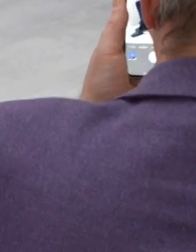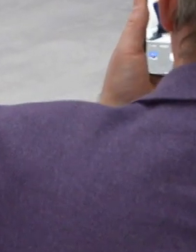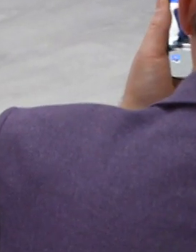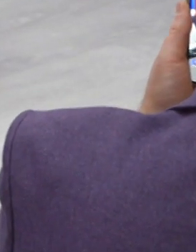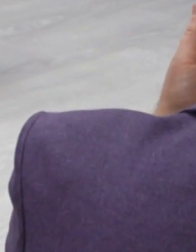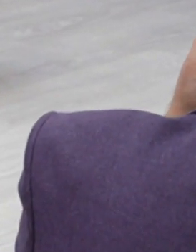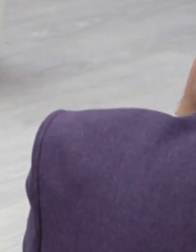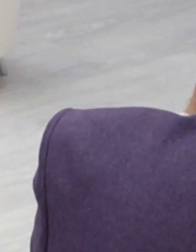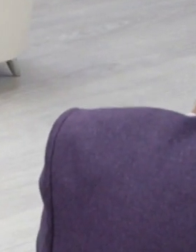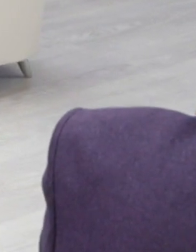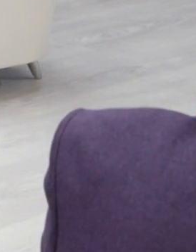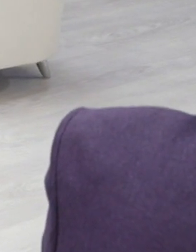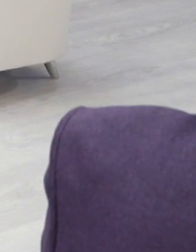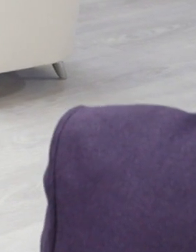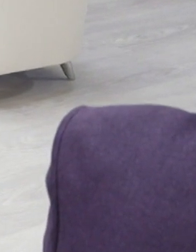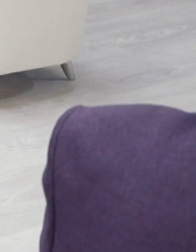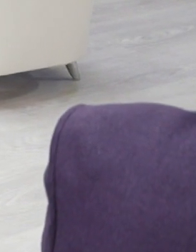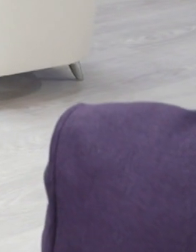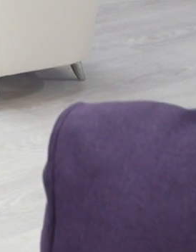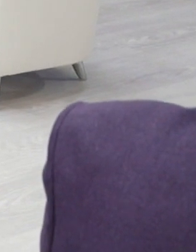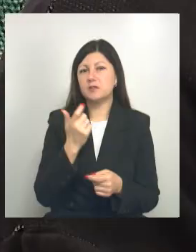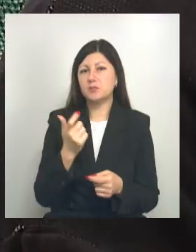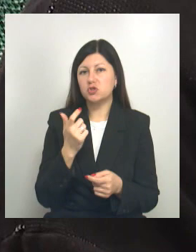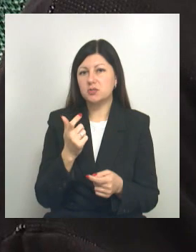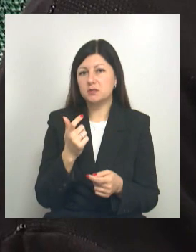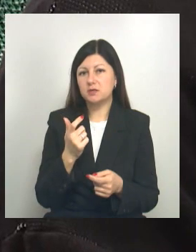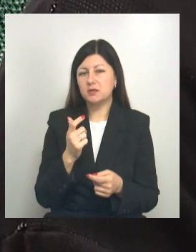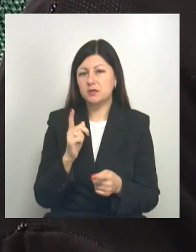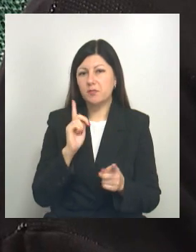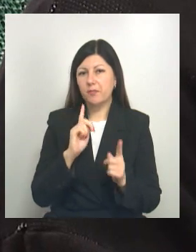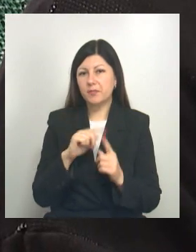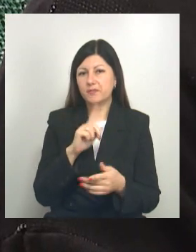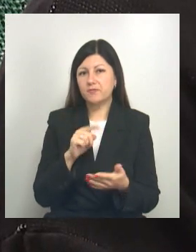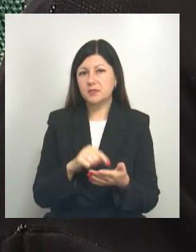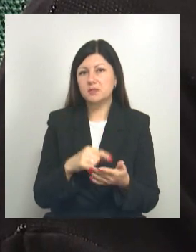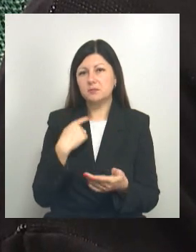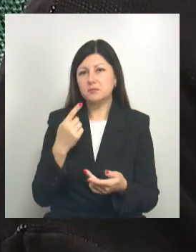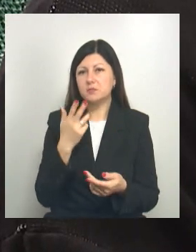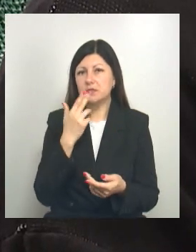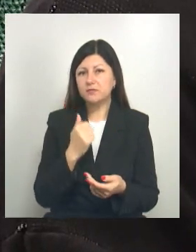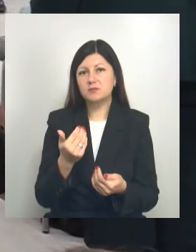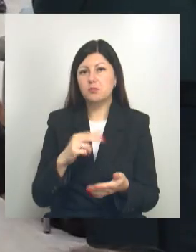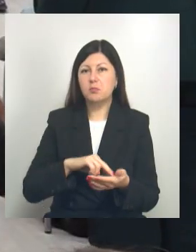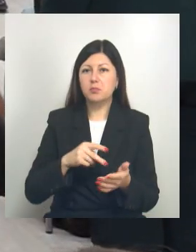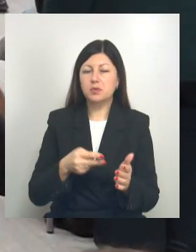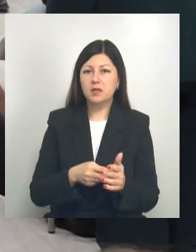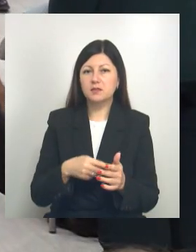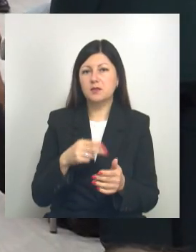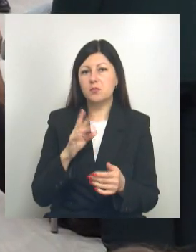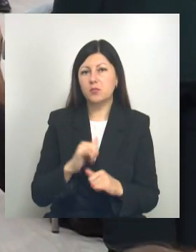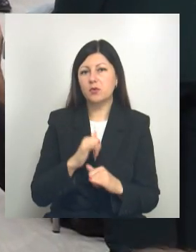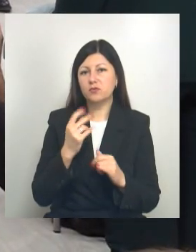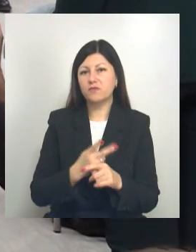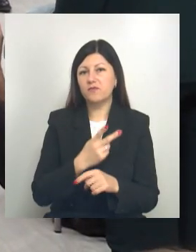не ограничен. Это могут быть как личные вопросы, так и глобальные. К примеру, о перспективах развития области в ближайшем будущем. Особенно